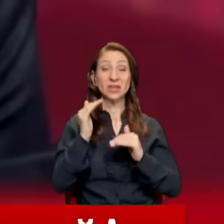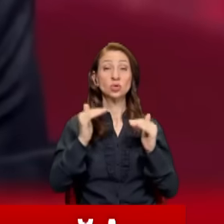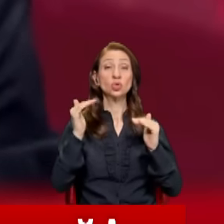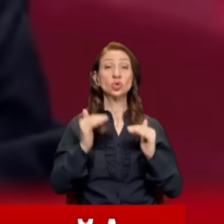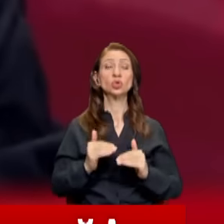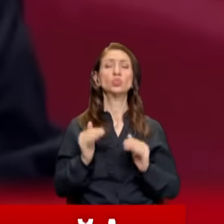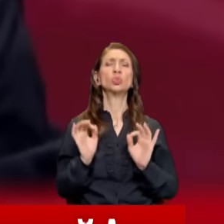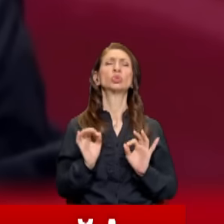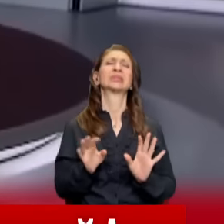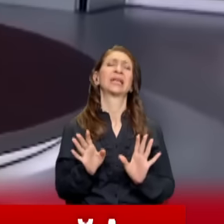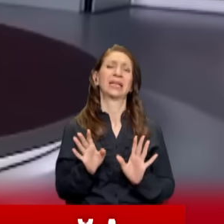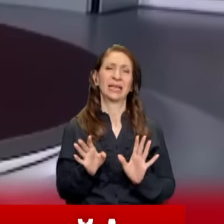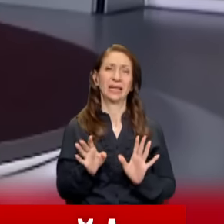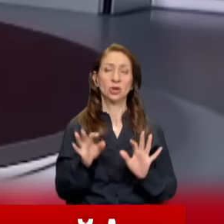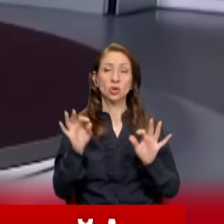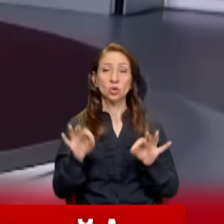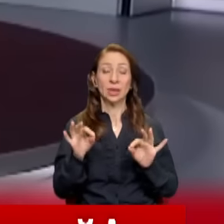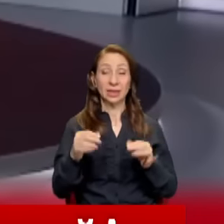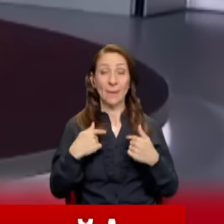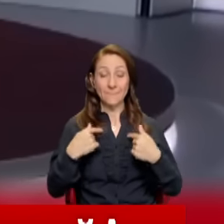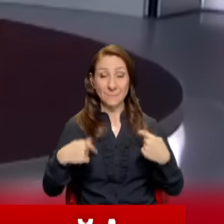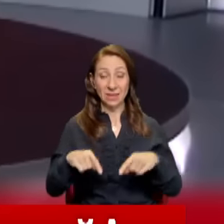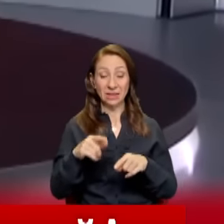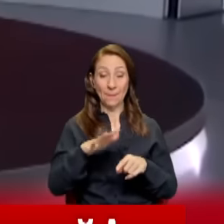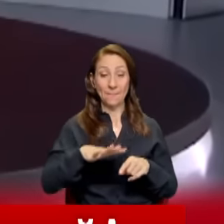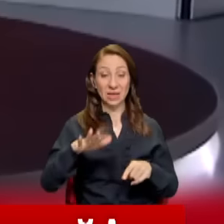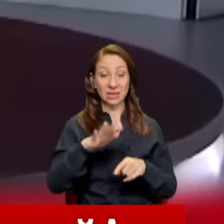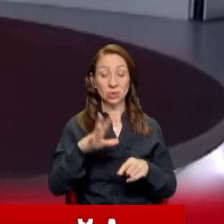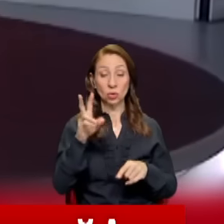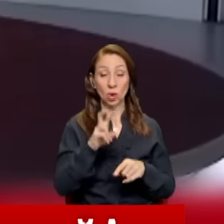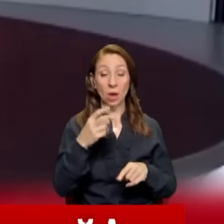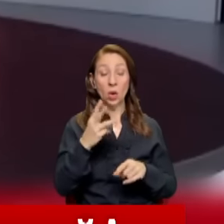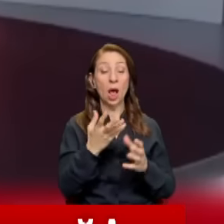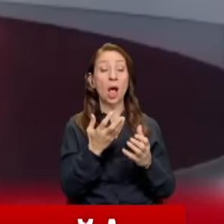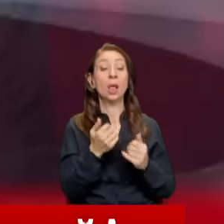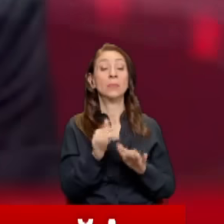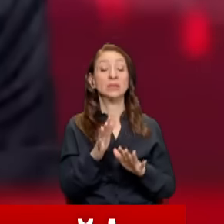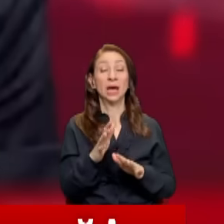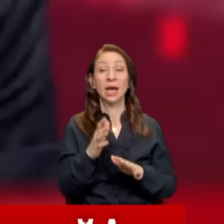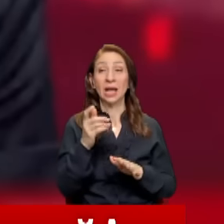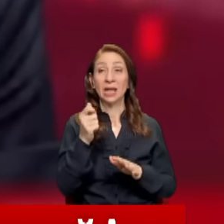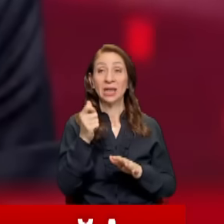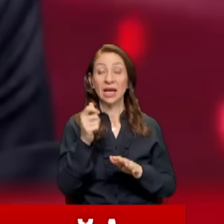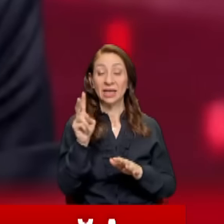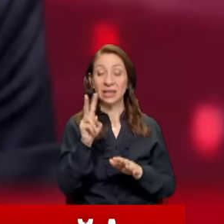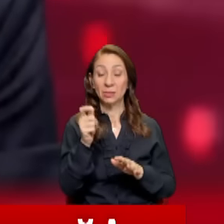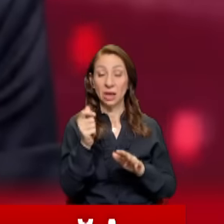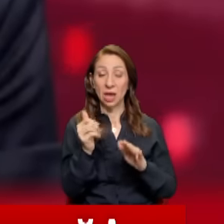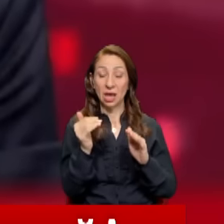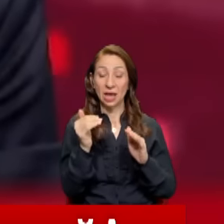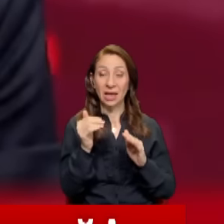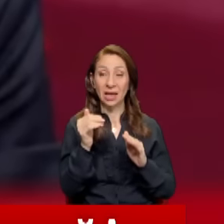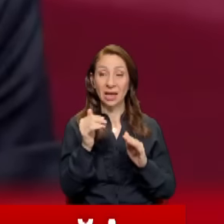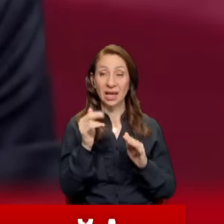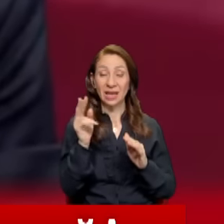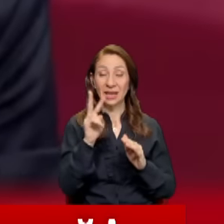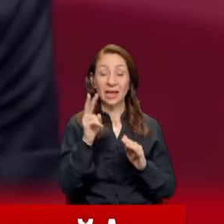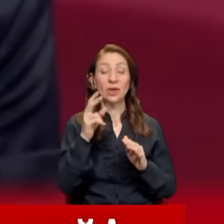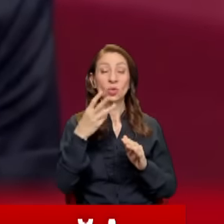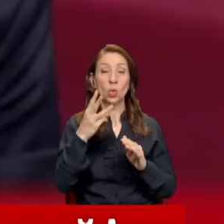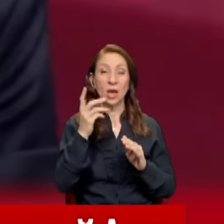düşmemesi mümkün değil Şu anda biz piyasadan döviz almasak lira belki 20'lere kadar yani 20'li